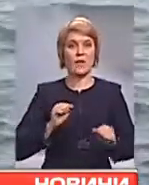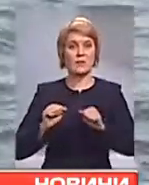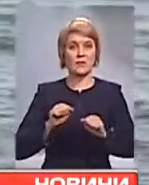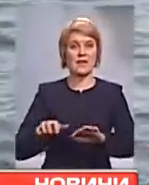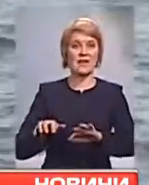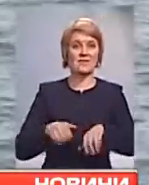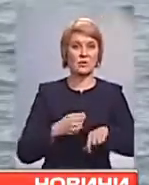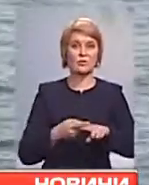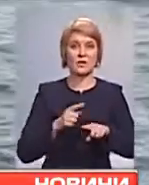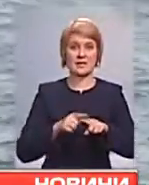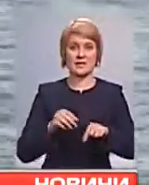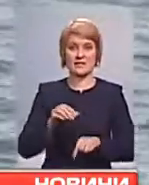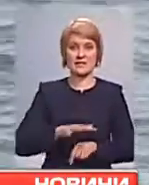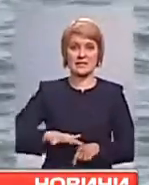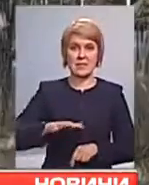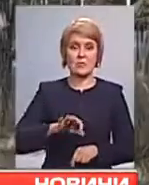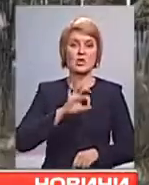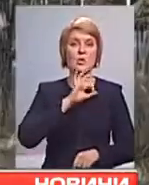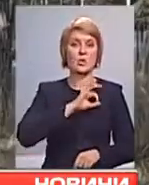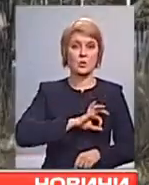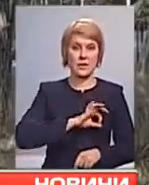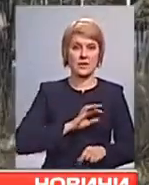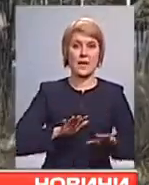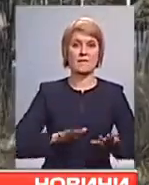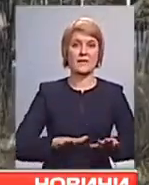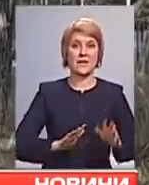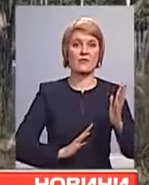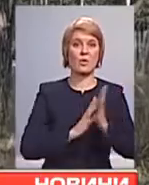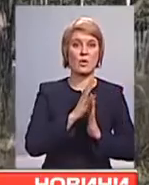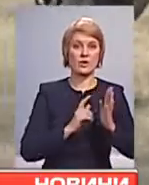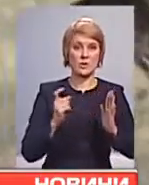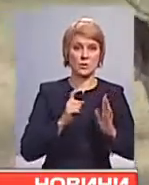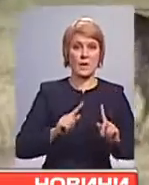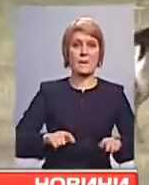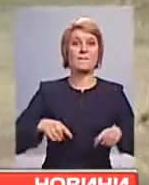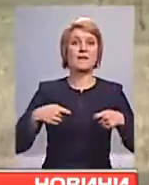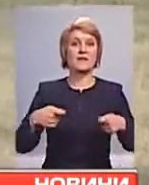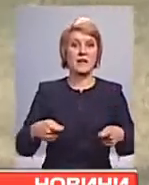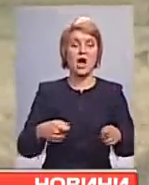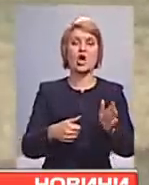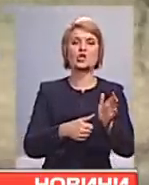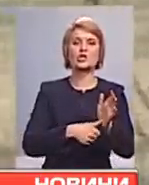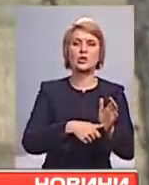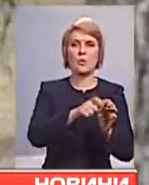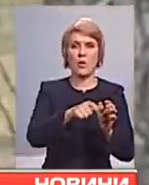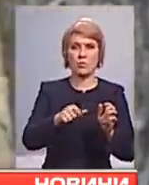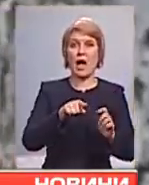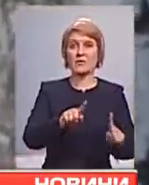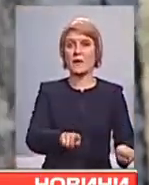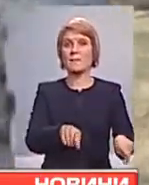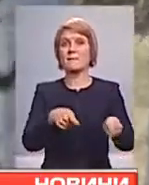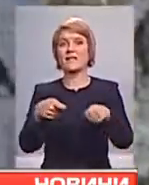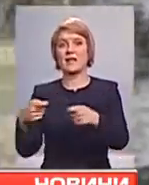землі з користування місцевого лісгоспу і передала їх у власність 6 громадянам. А ті передали товариству «Дім лісника», яке